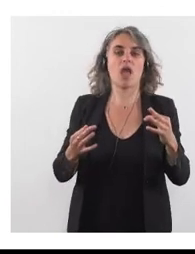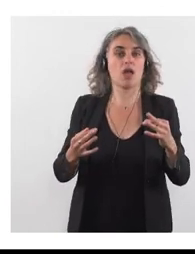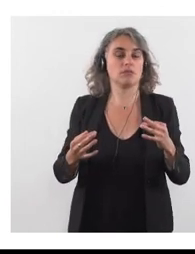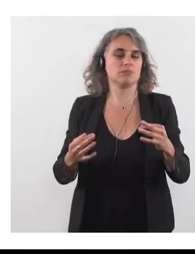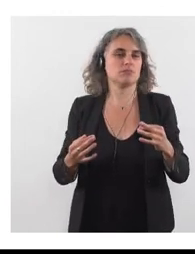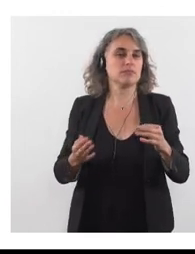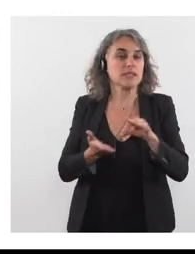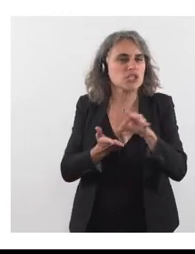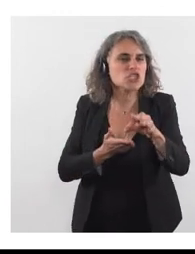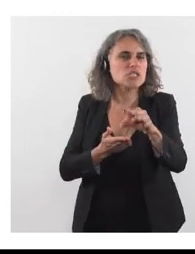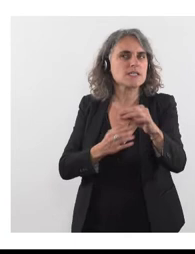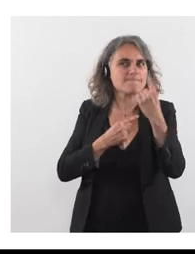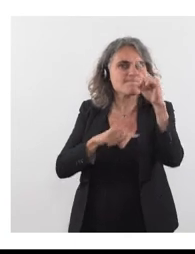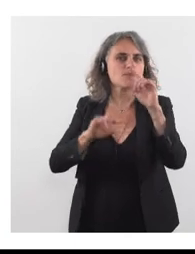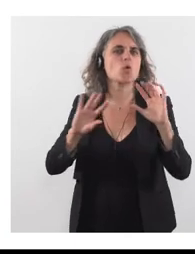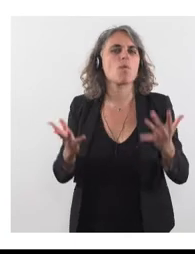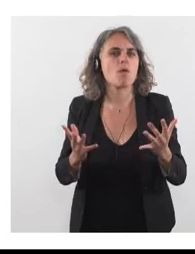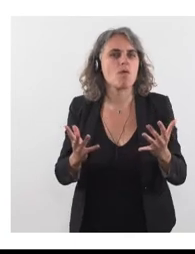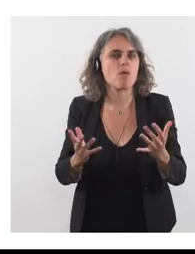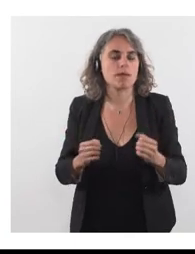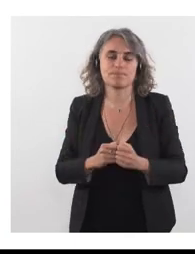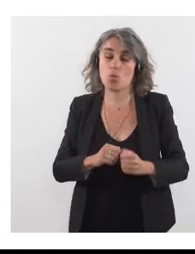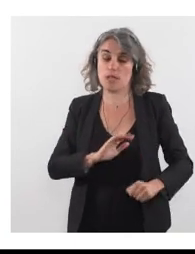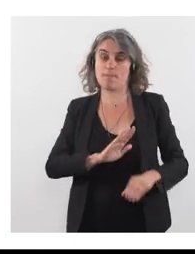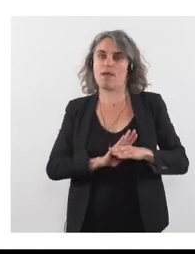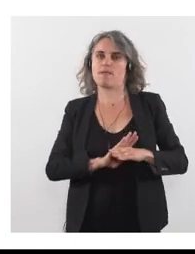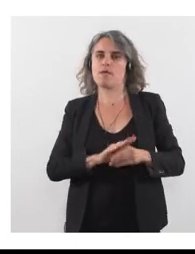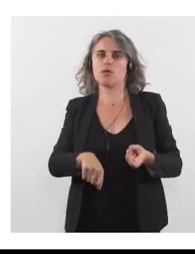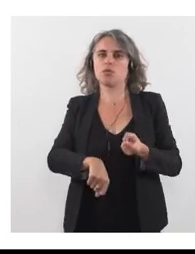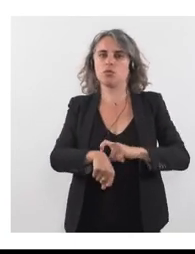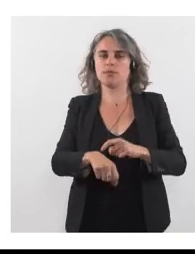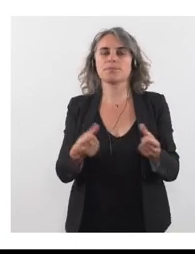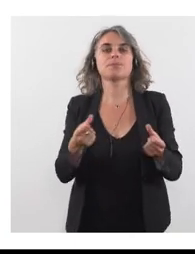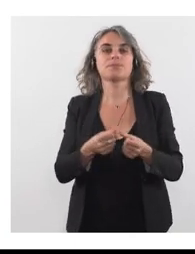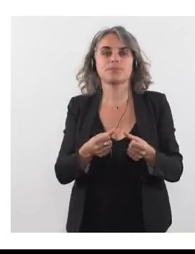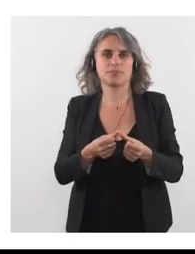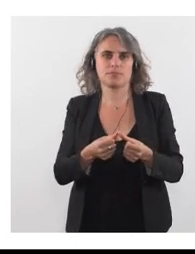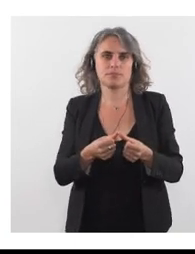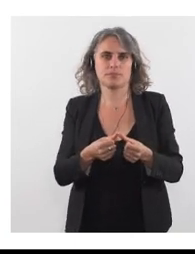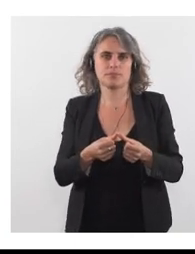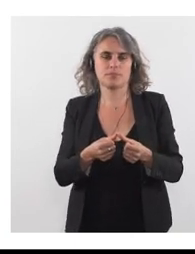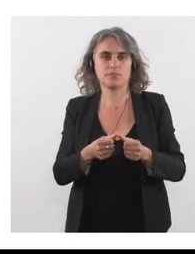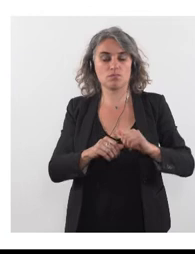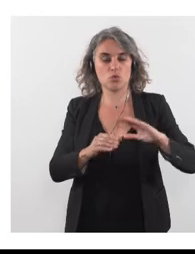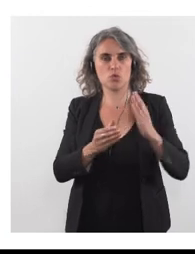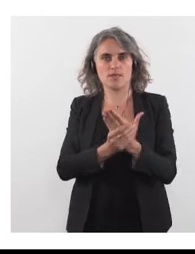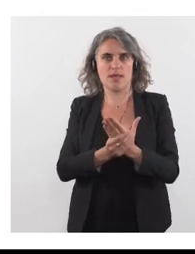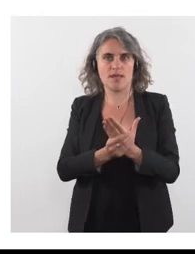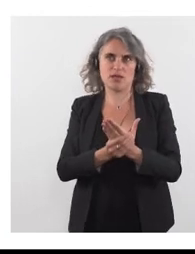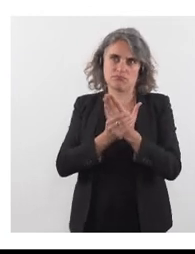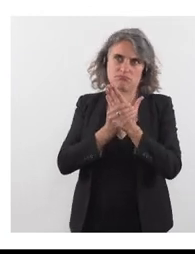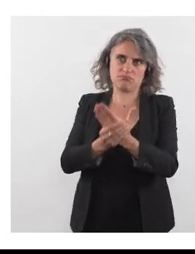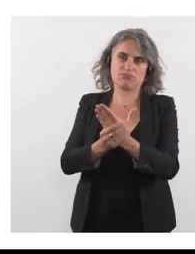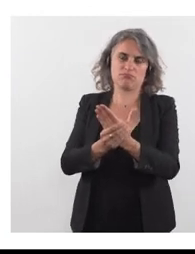contentieux stratégique dès le début. Nous avons conçu et construit le dossier pour faire poser les